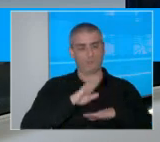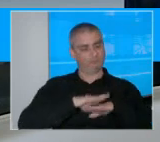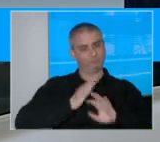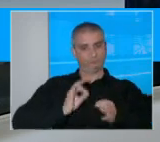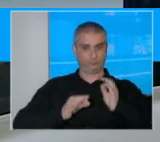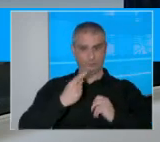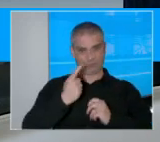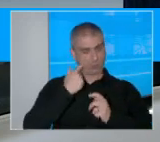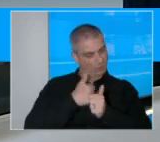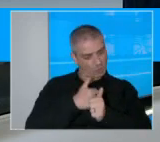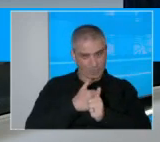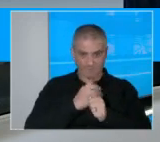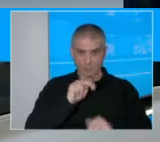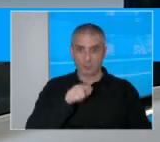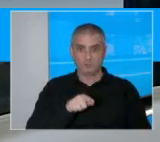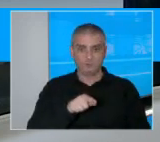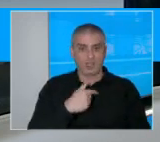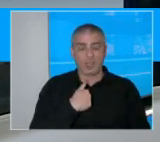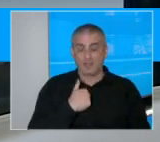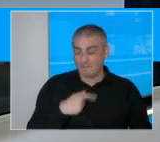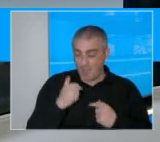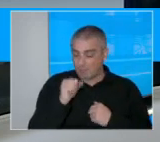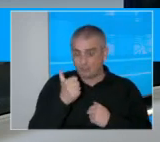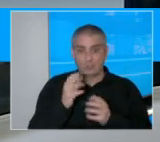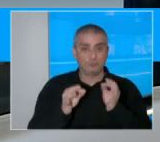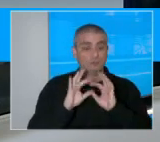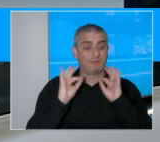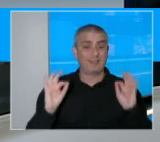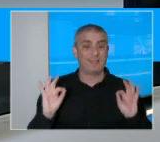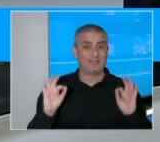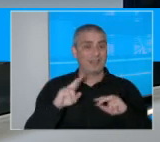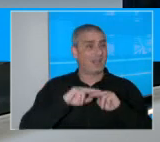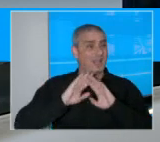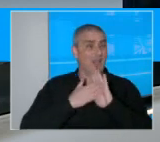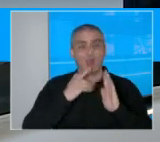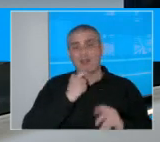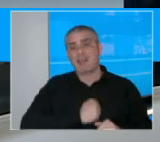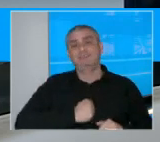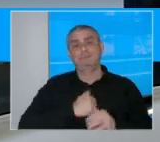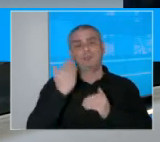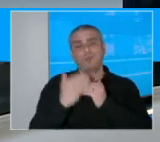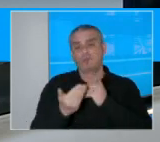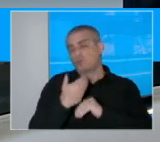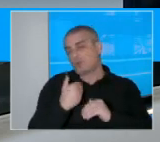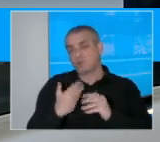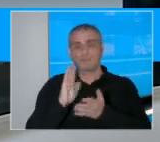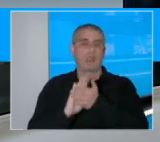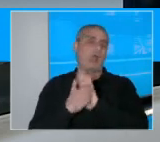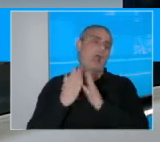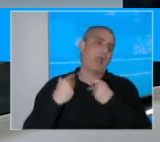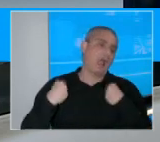משפטן שעוקב מקרוב אחרי העניין הזה, אני מהיום הראשון שהמשפט התחיל, אחרי כל ההספדים המוקדמים, שזה